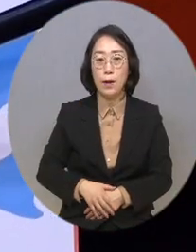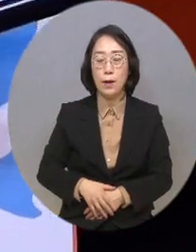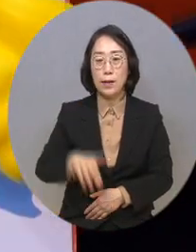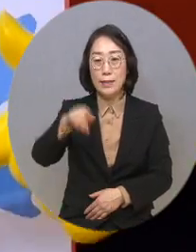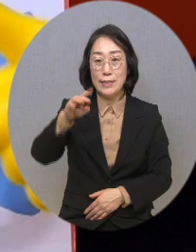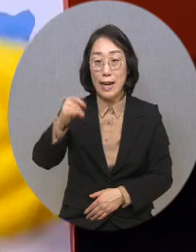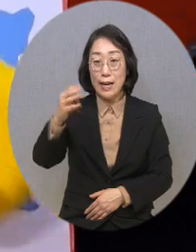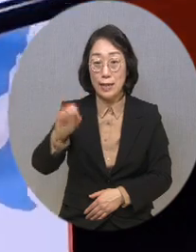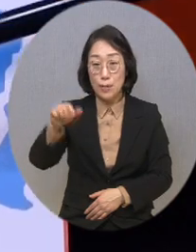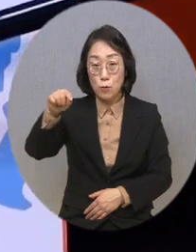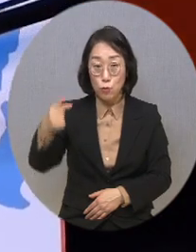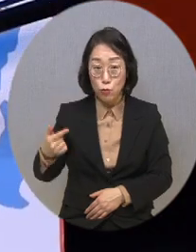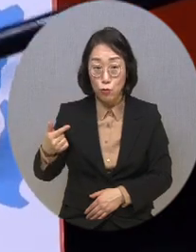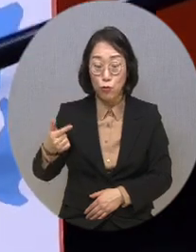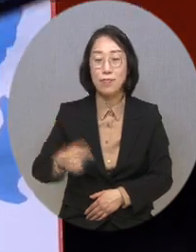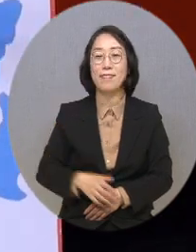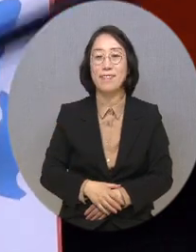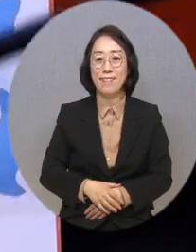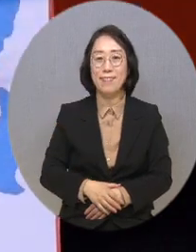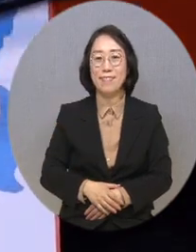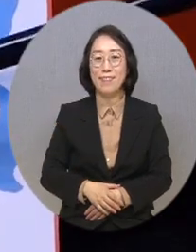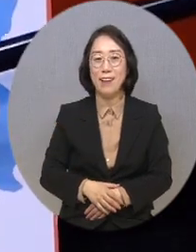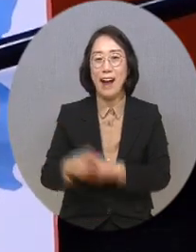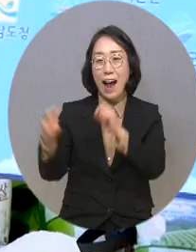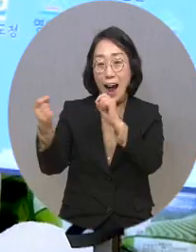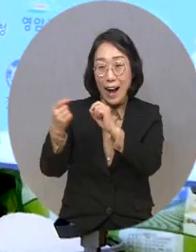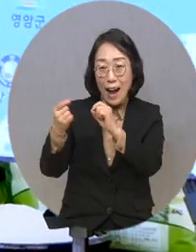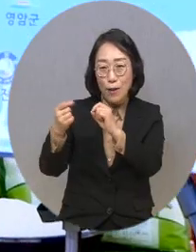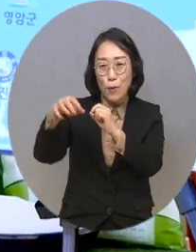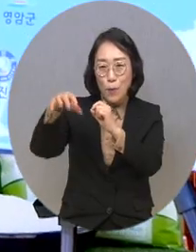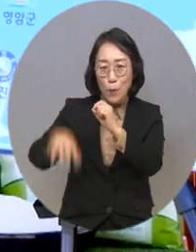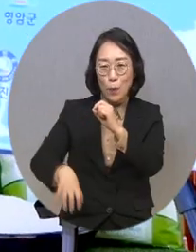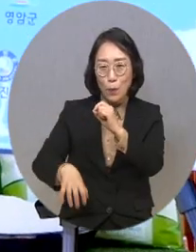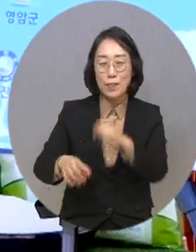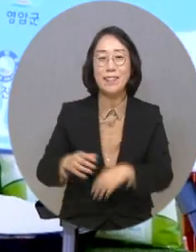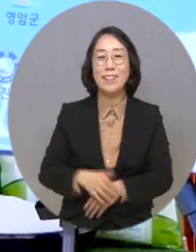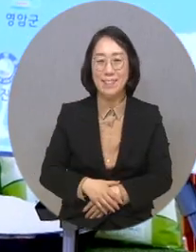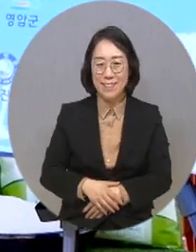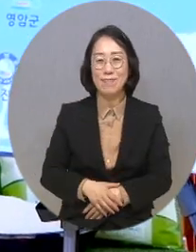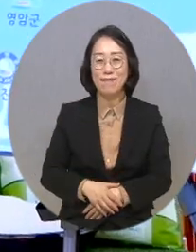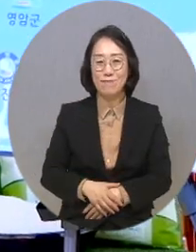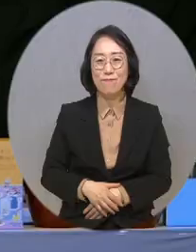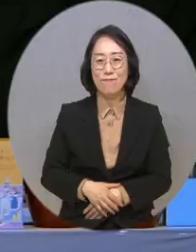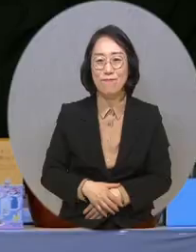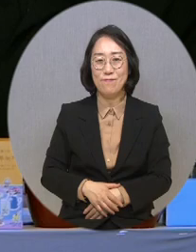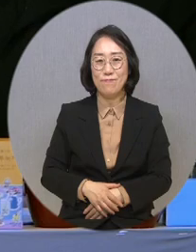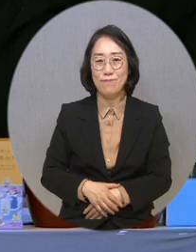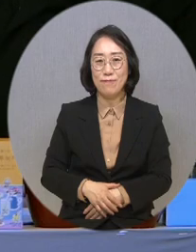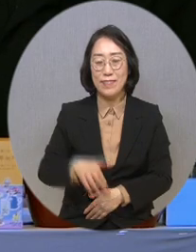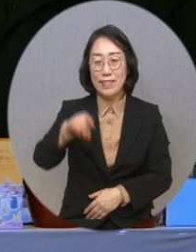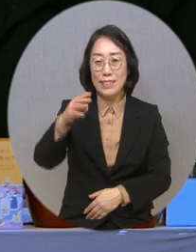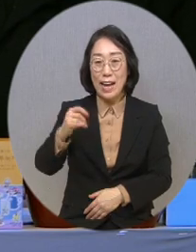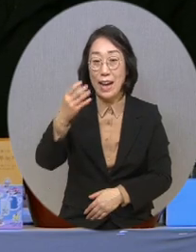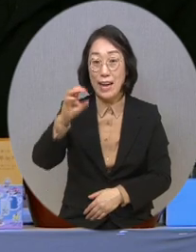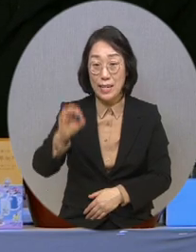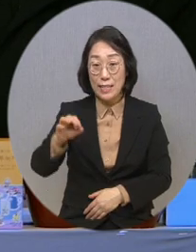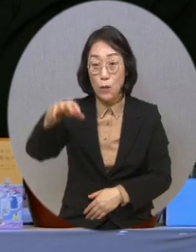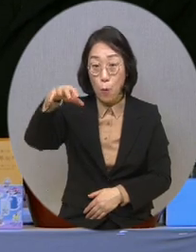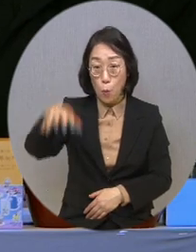장흥군, 고흥군, 강진군, 가깝다! 아깝다! 아깝구나! 네, 장흥 사막